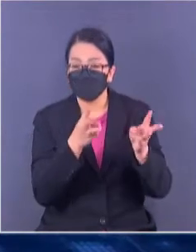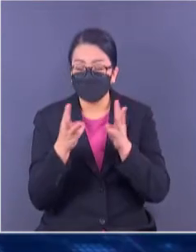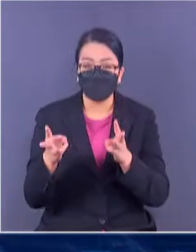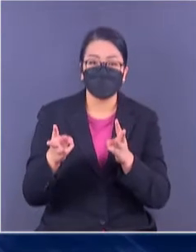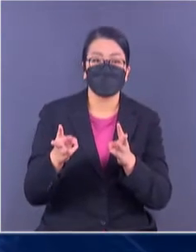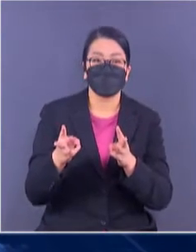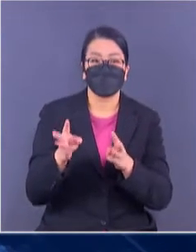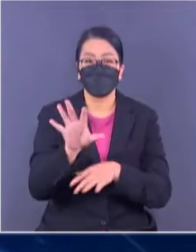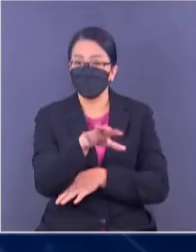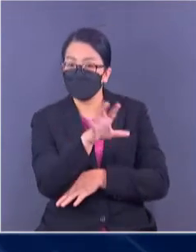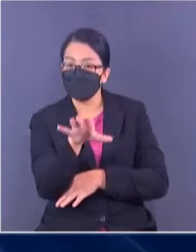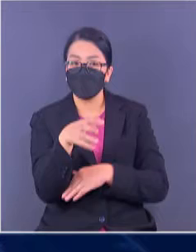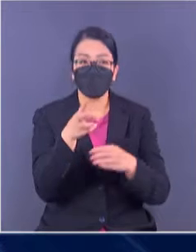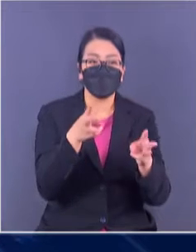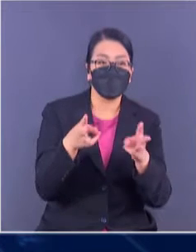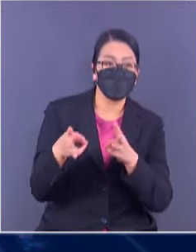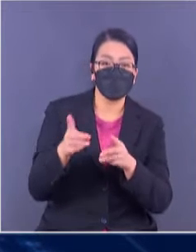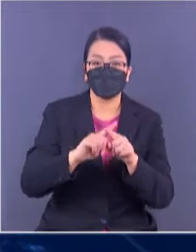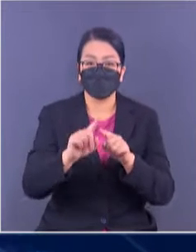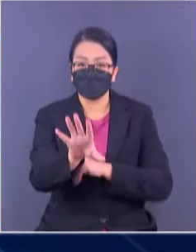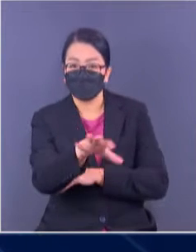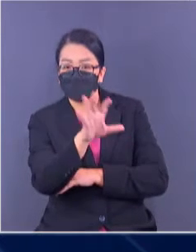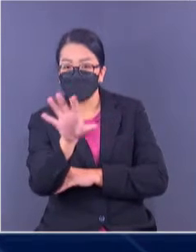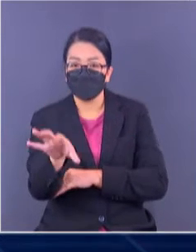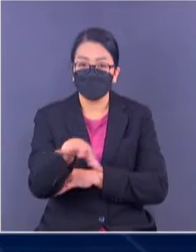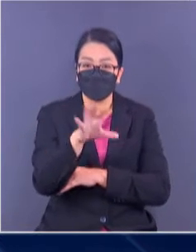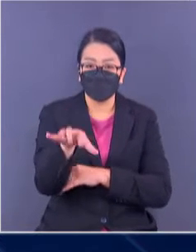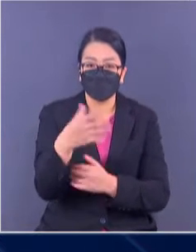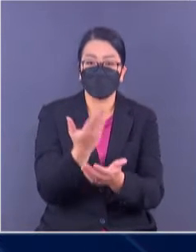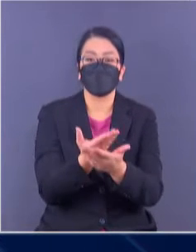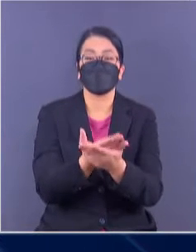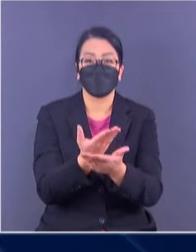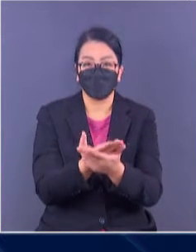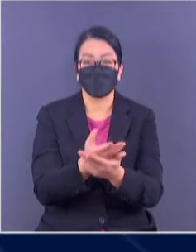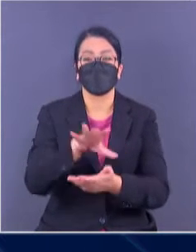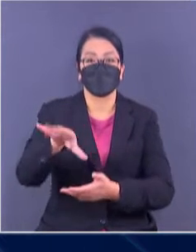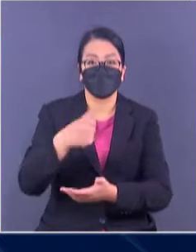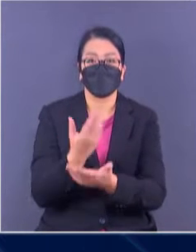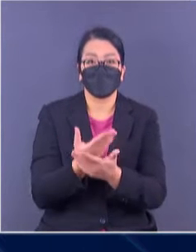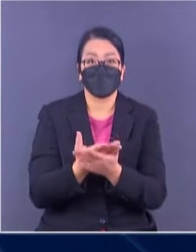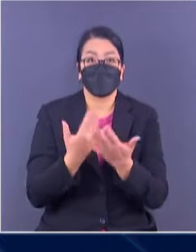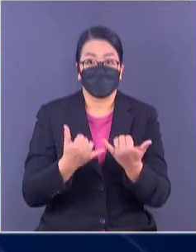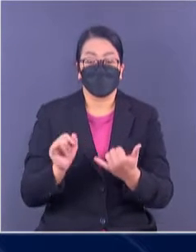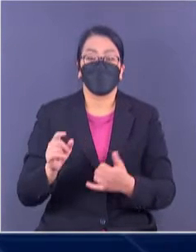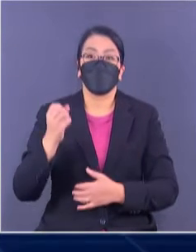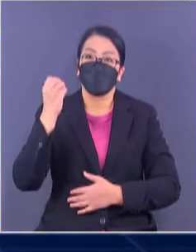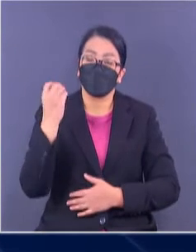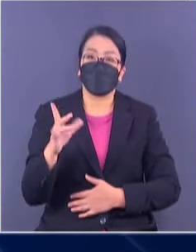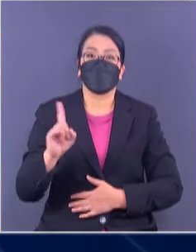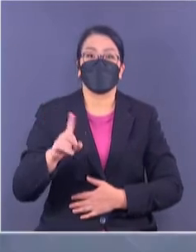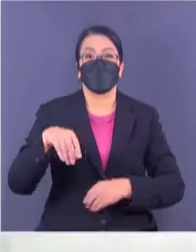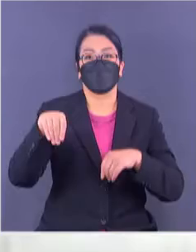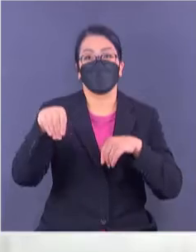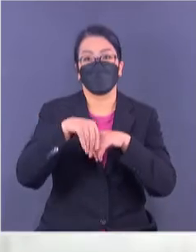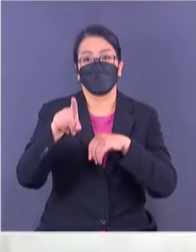หากลเม็ดเคล็ดลับหาวิธีต่างๆมาหลอกเหยื่อหลอกผู้เสียหายล่าสุดอาวาสหนักครับที่ย่าน